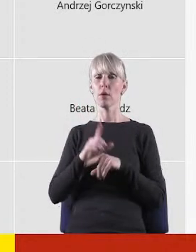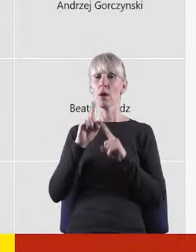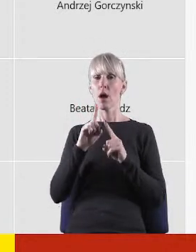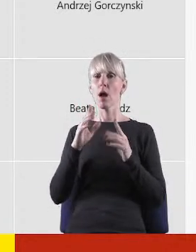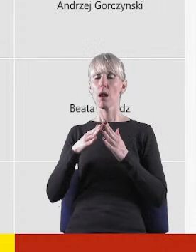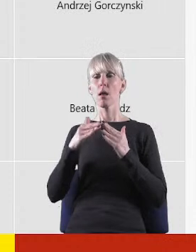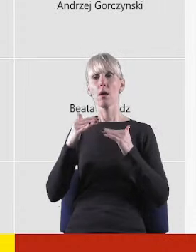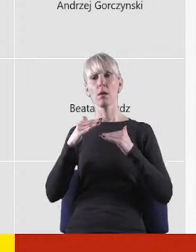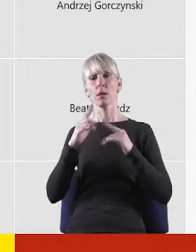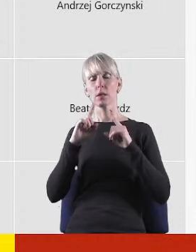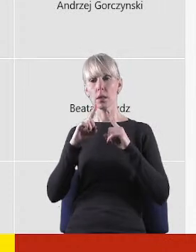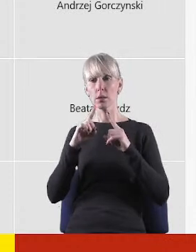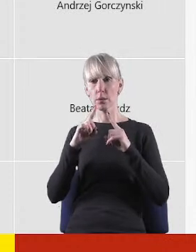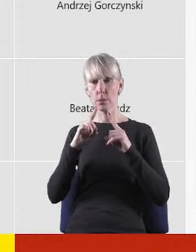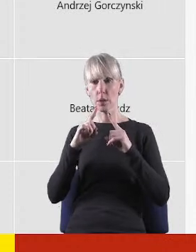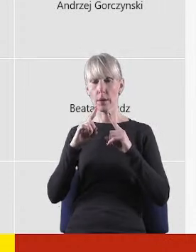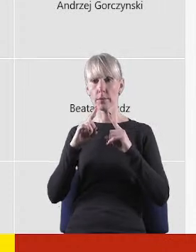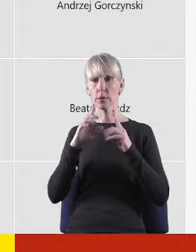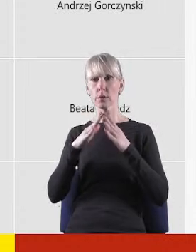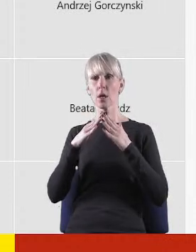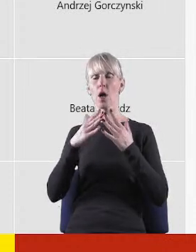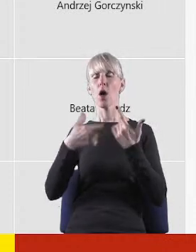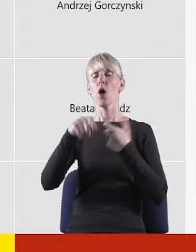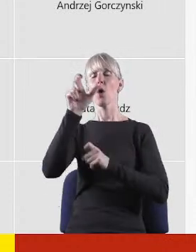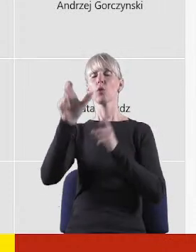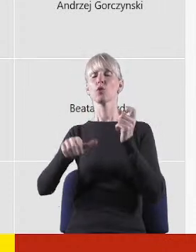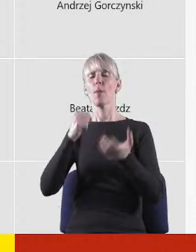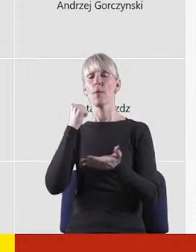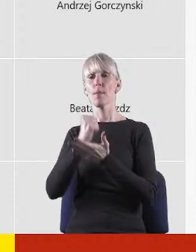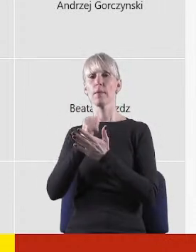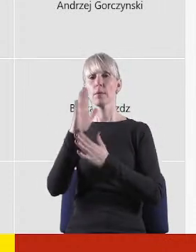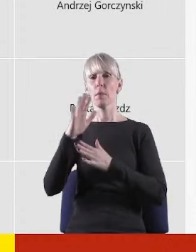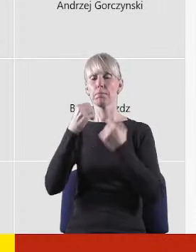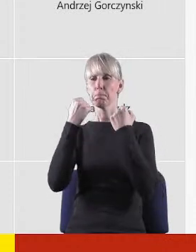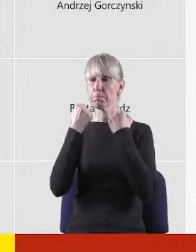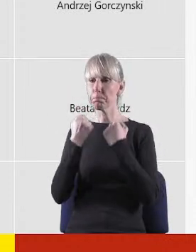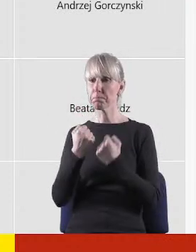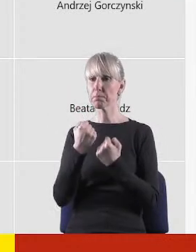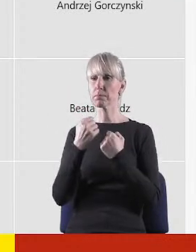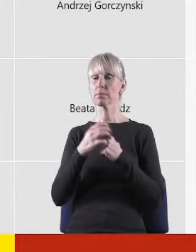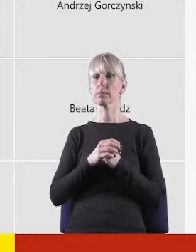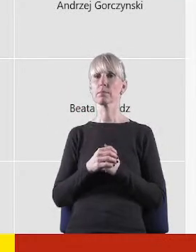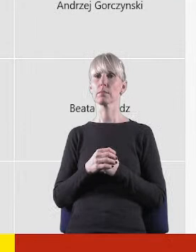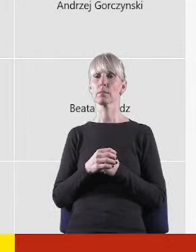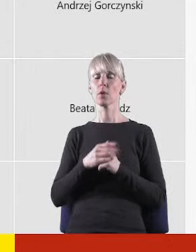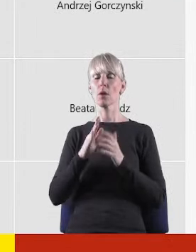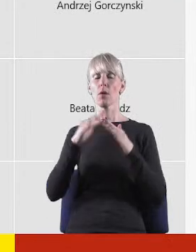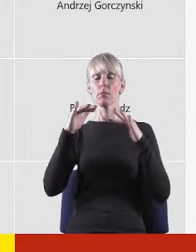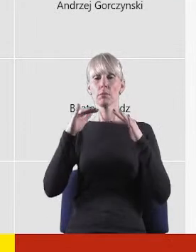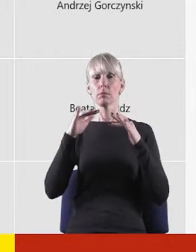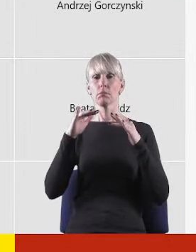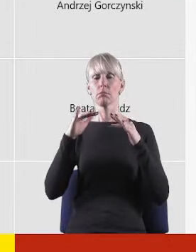liczba ciężarów, jakie ponoszą osoby prawne. Bo z jednej strony wprowadzane są